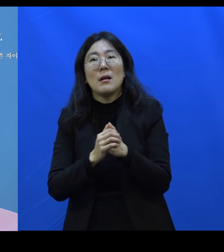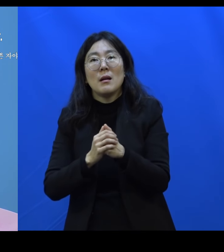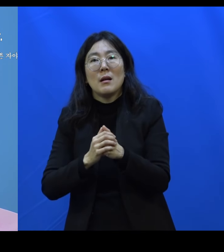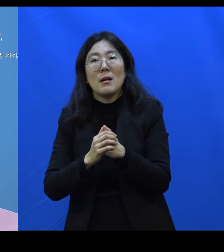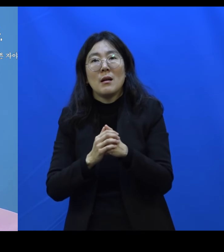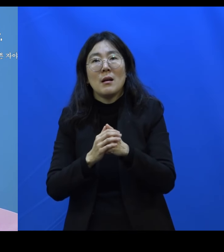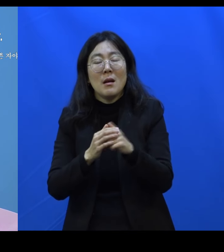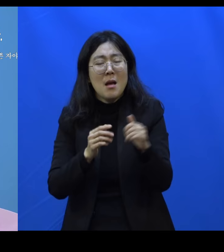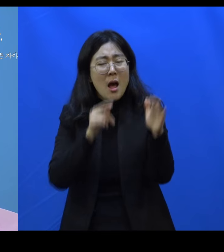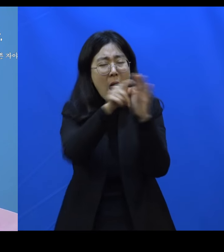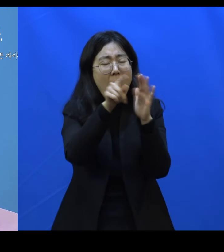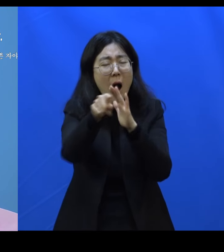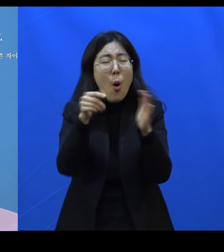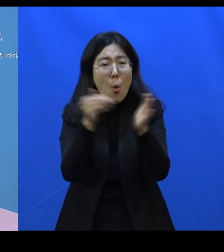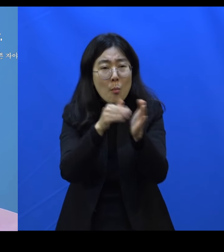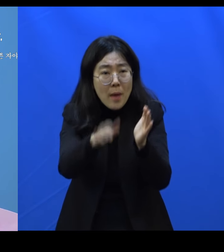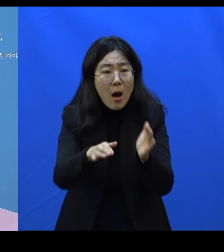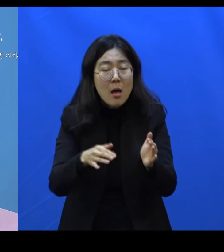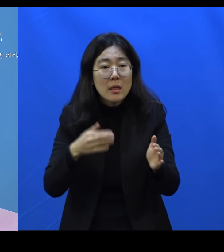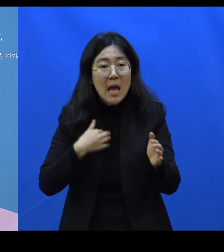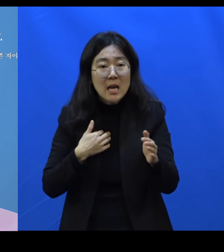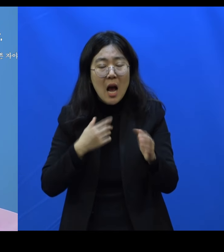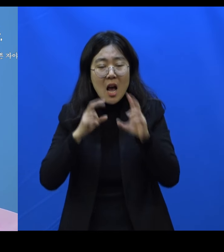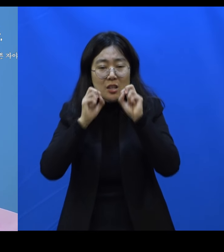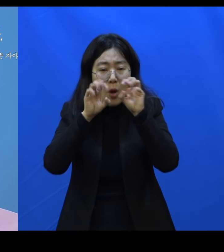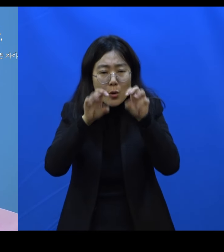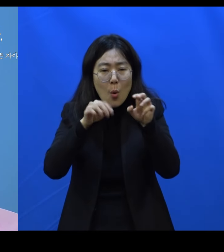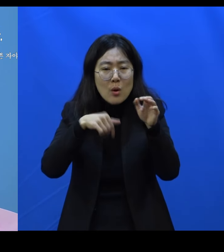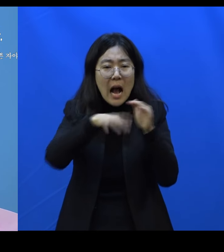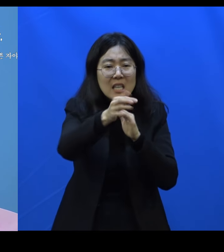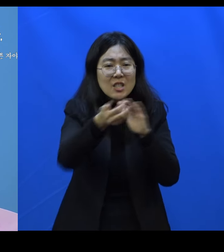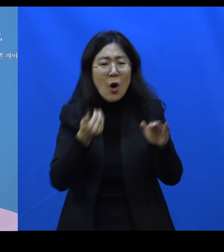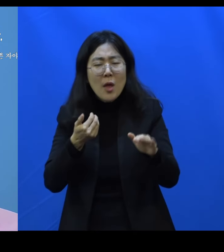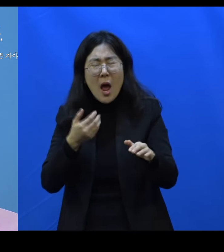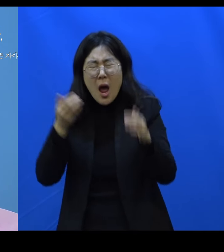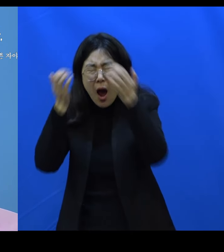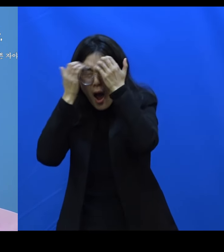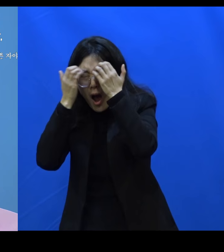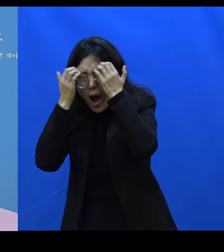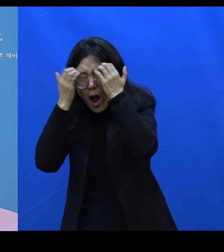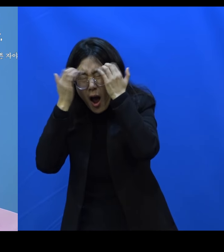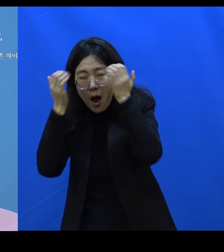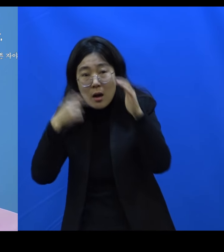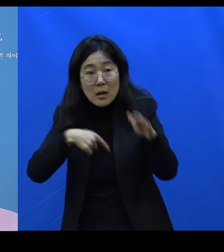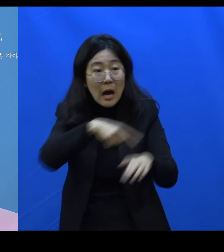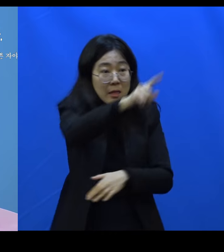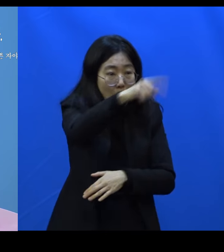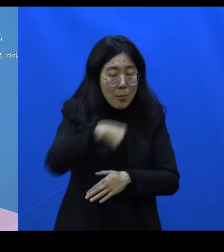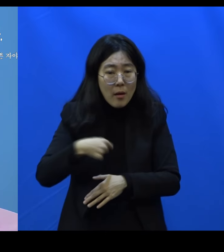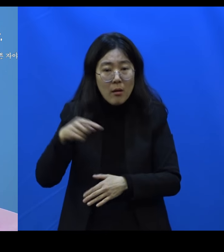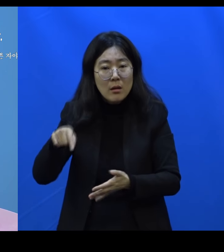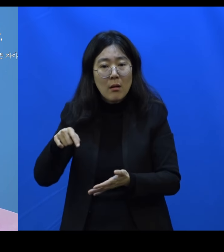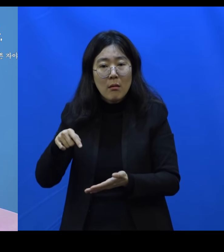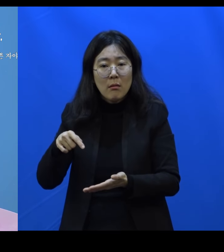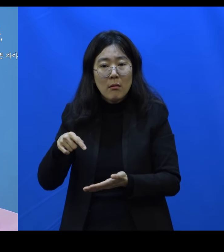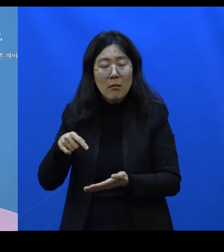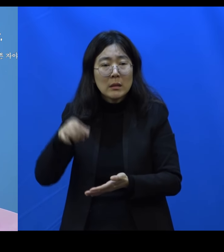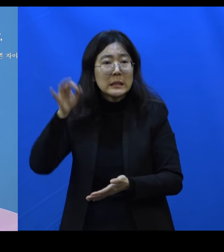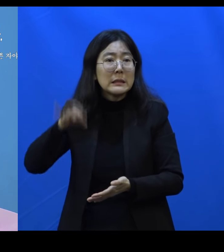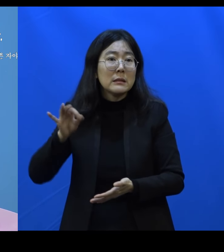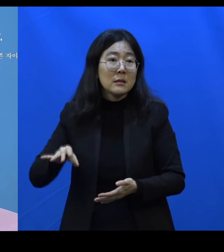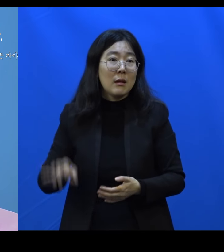내 문제가 사라져 버렸어. 자신의 문제로부터 벗어나야 됩니다. 그래서 하나님